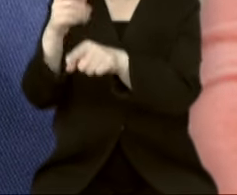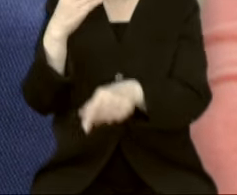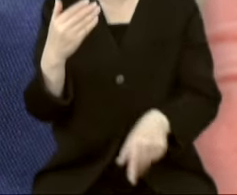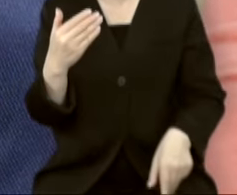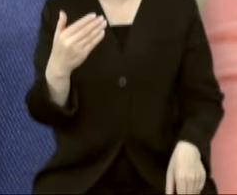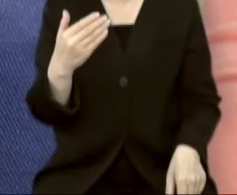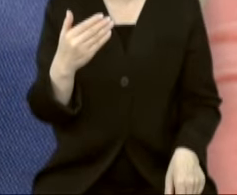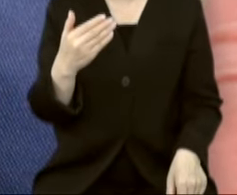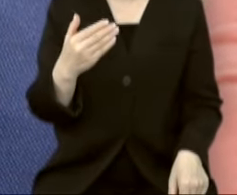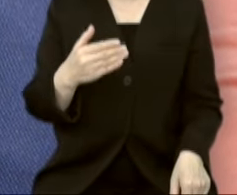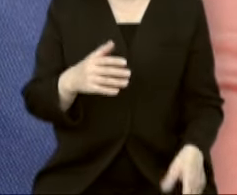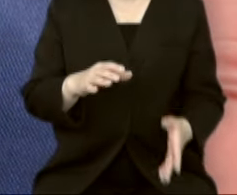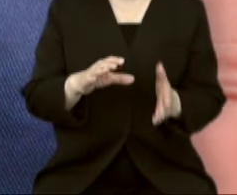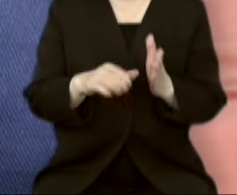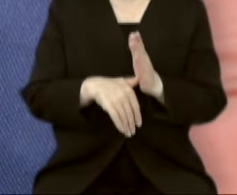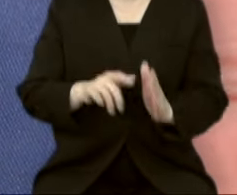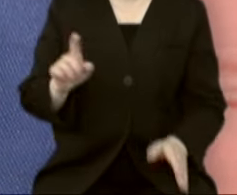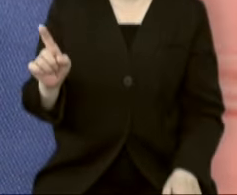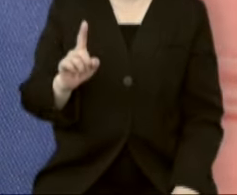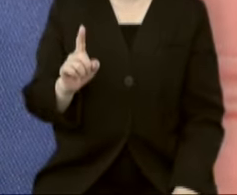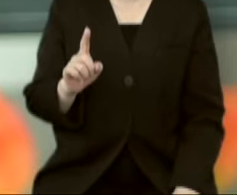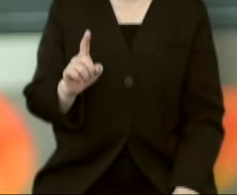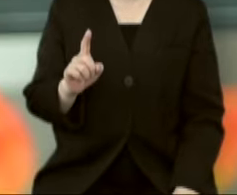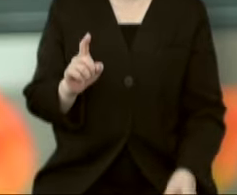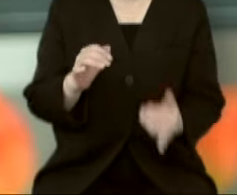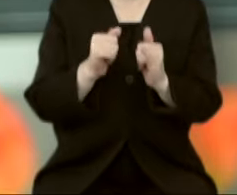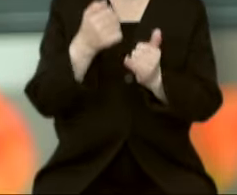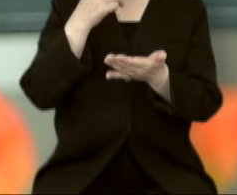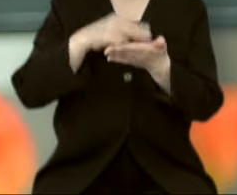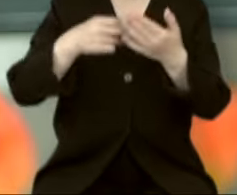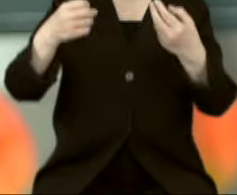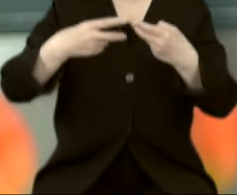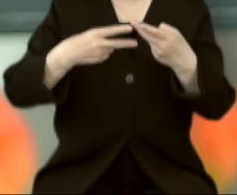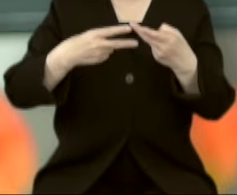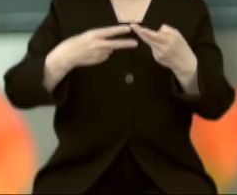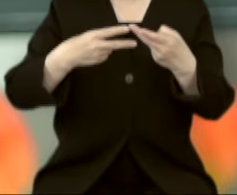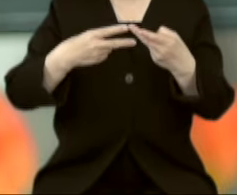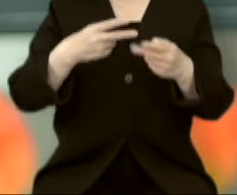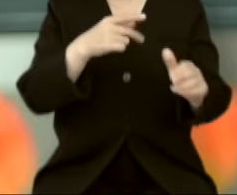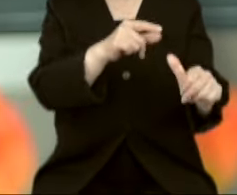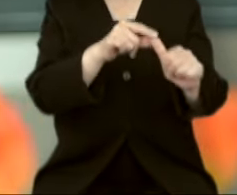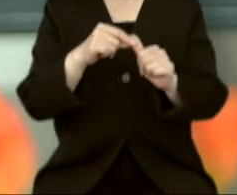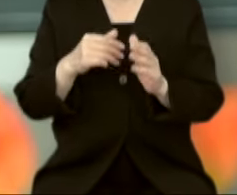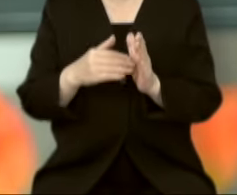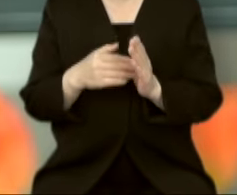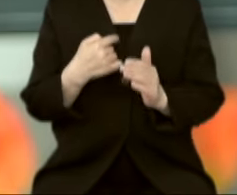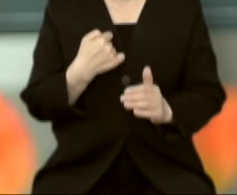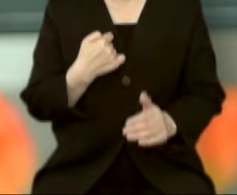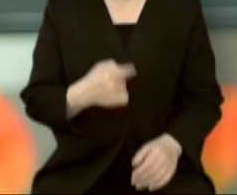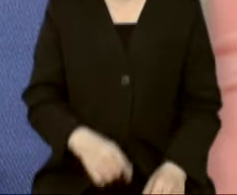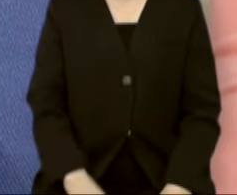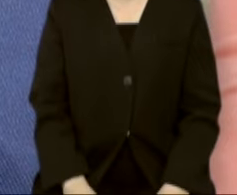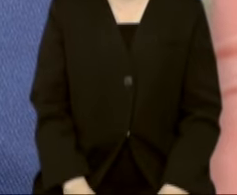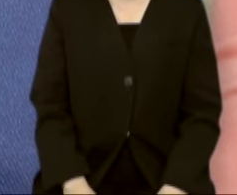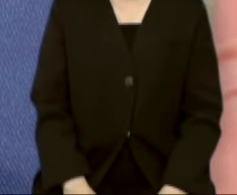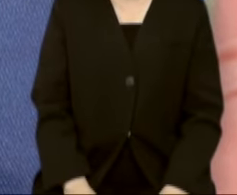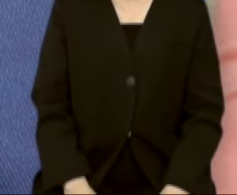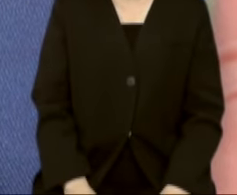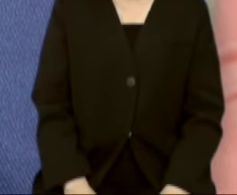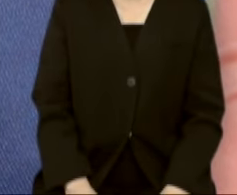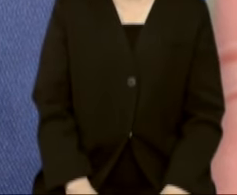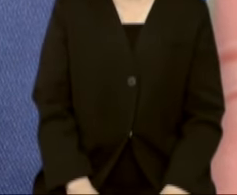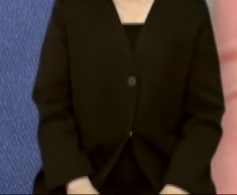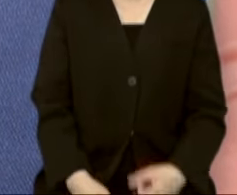그때 있는 그 사람들이 편지 줘주셨어요. 네. 데리고 왔어요 집에. 왔으니까 그 다음에